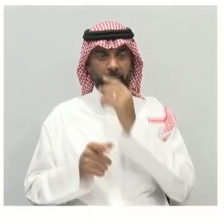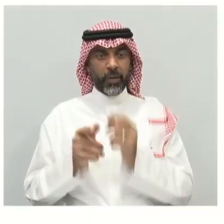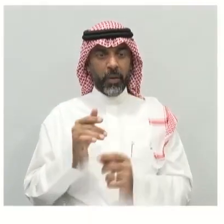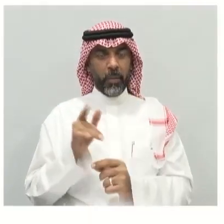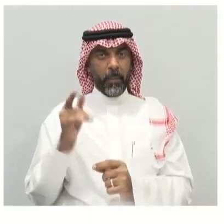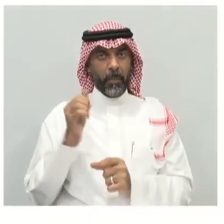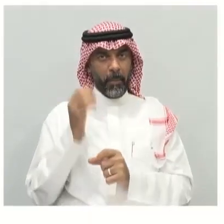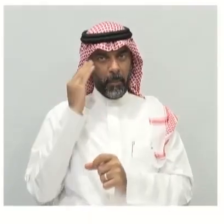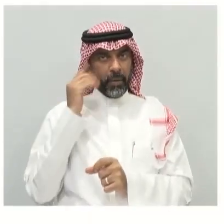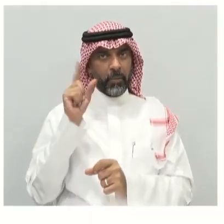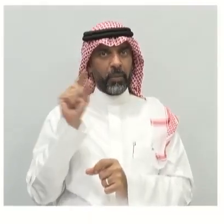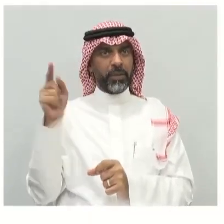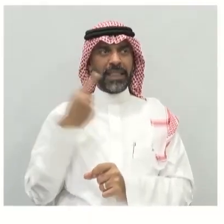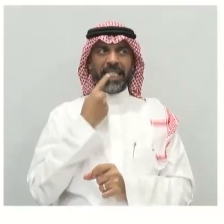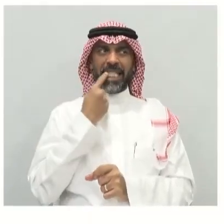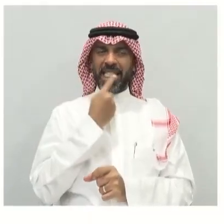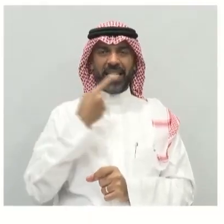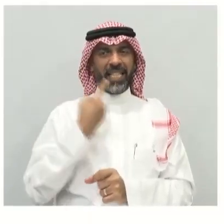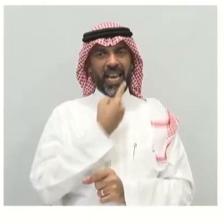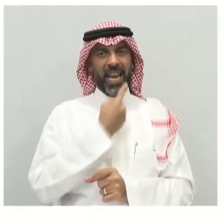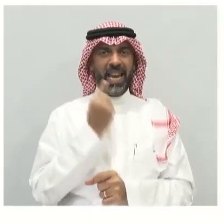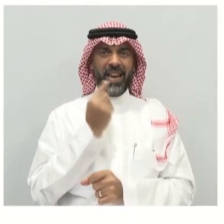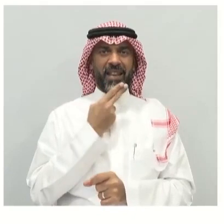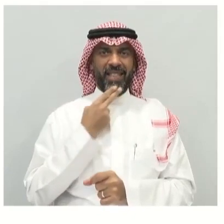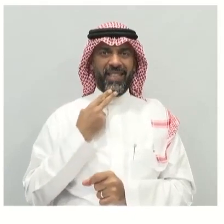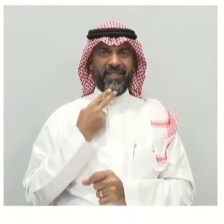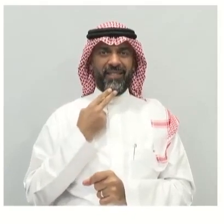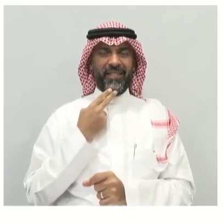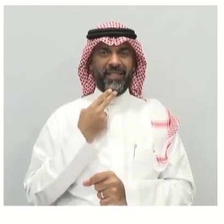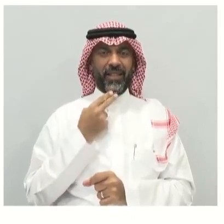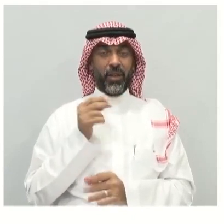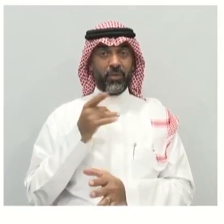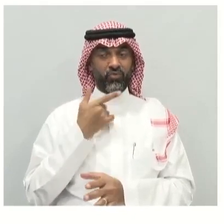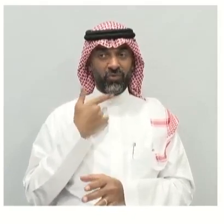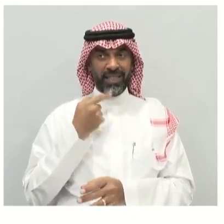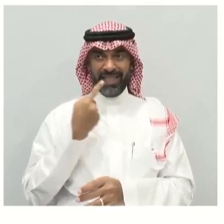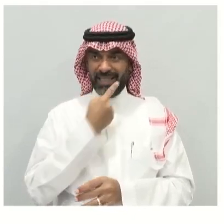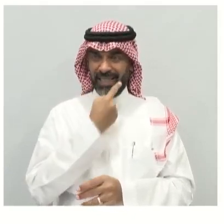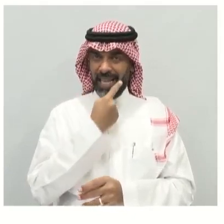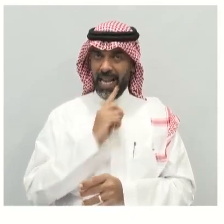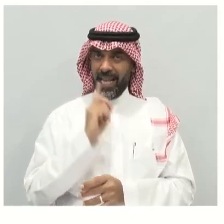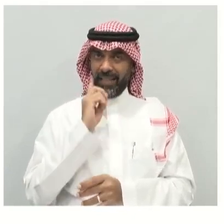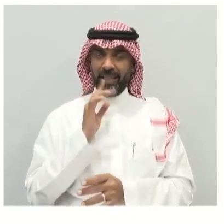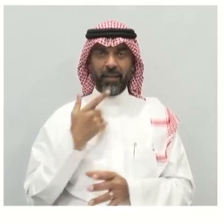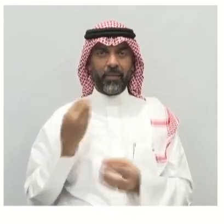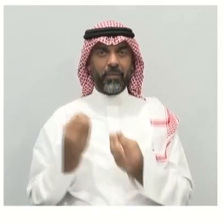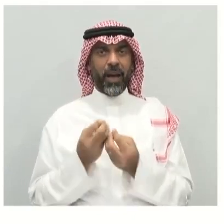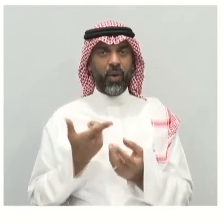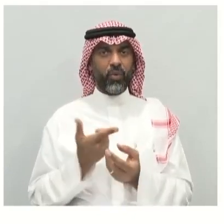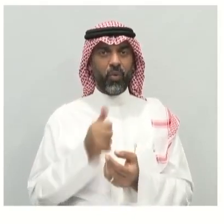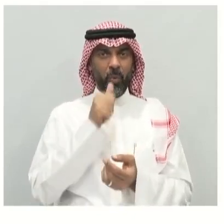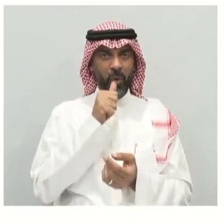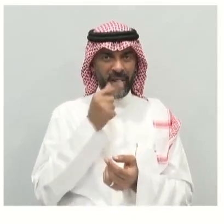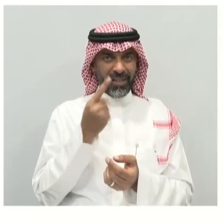تنظف اسنانها في الفرشاه والمعجون في الفرشا اذا جينا نستخدم الفرشاه والمعجون نستخدم مه